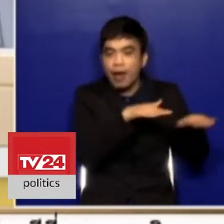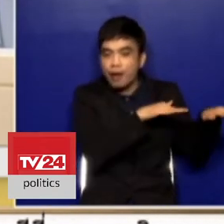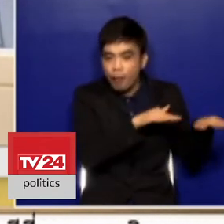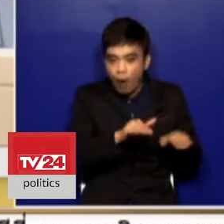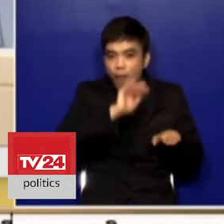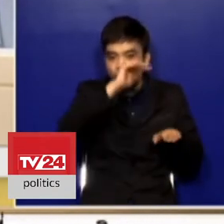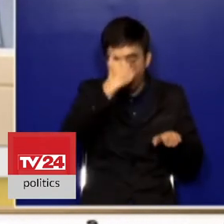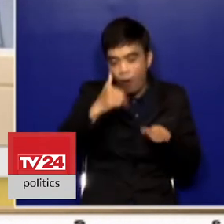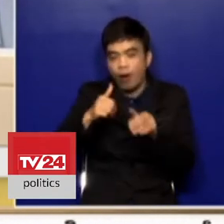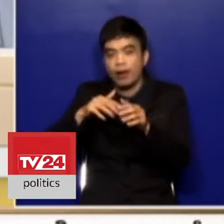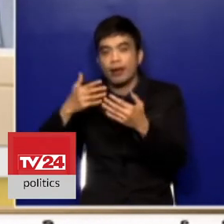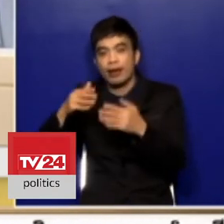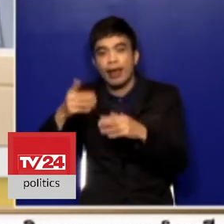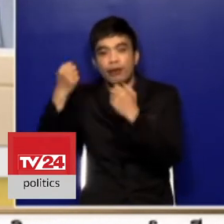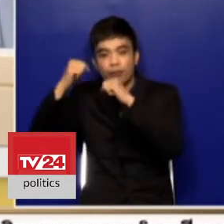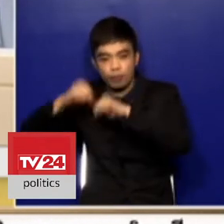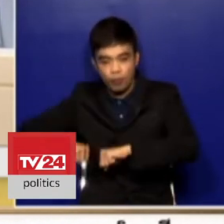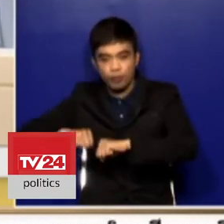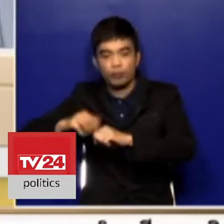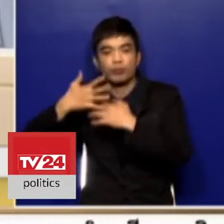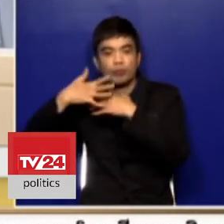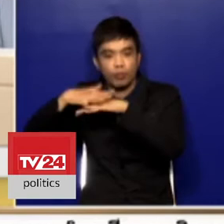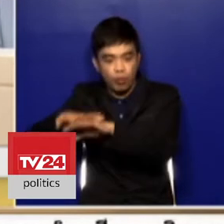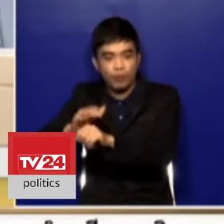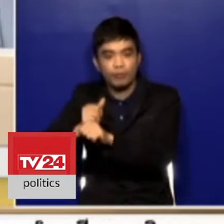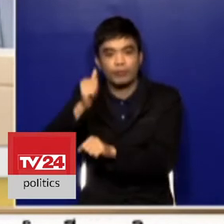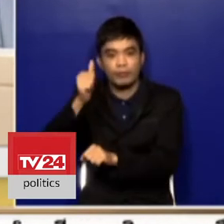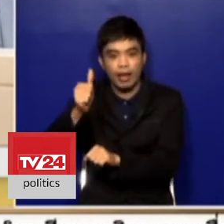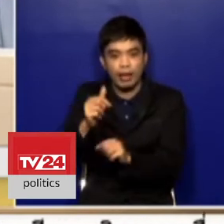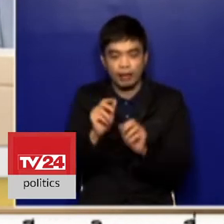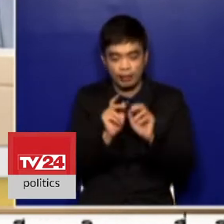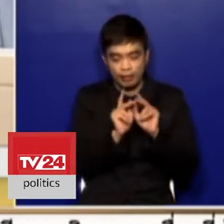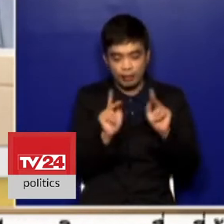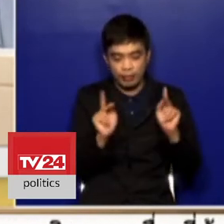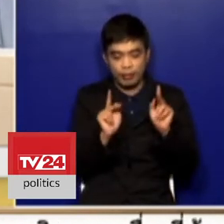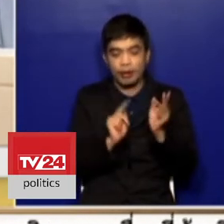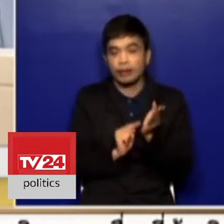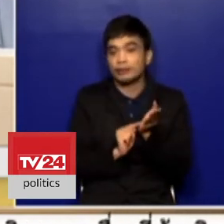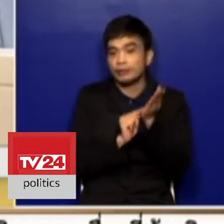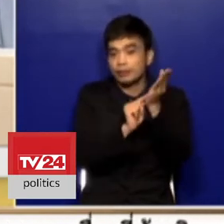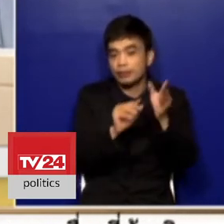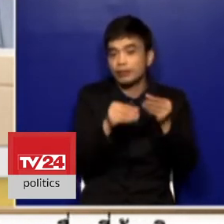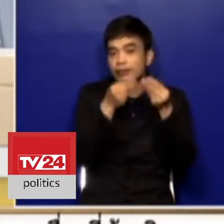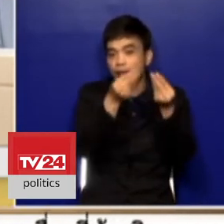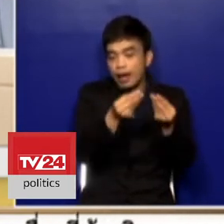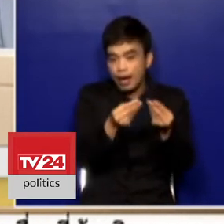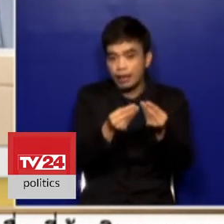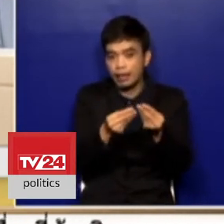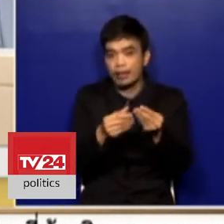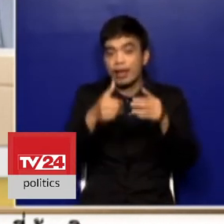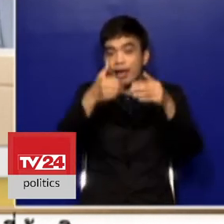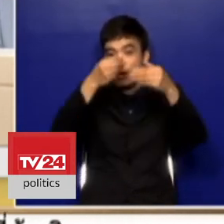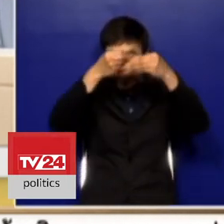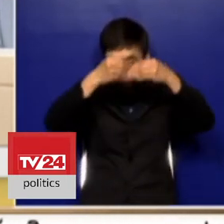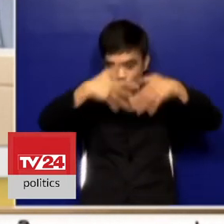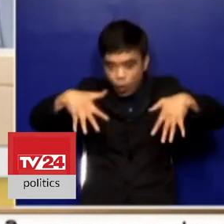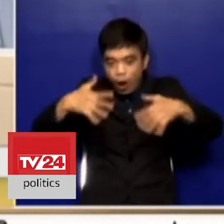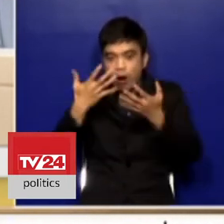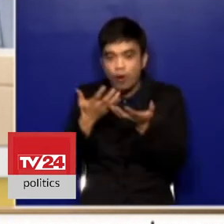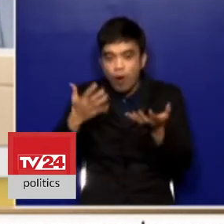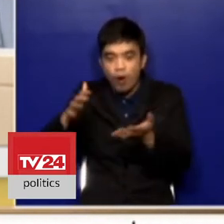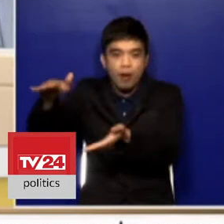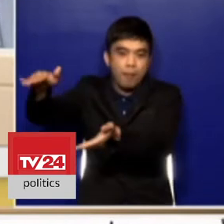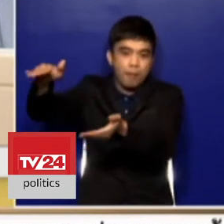และการเปิดเสรีทางการค้าโดยกรรมาธิการเสนอให้ปรับโครงสร้างอากรขาเข้าวัตถุดิบและกึ่ง